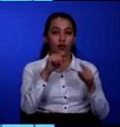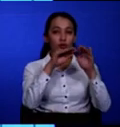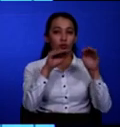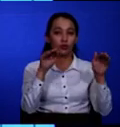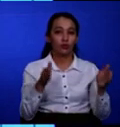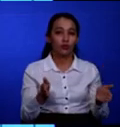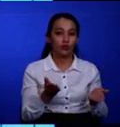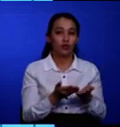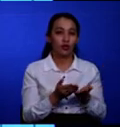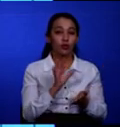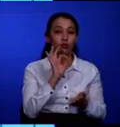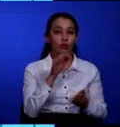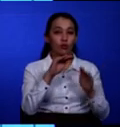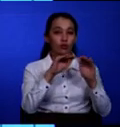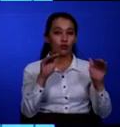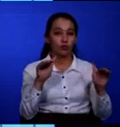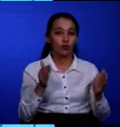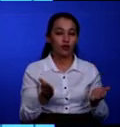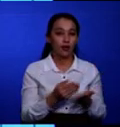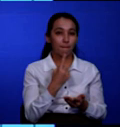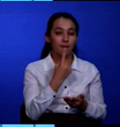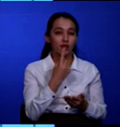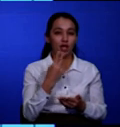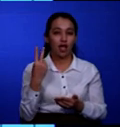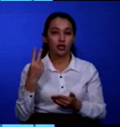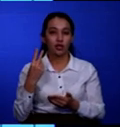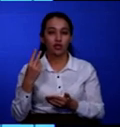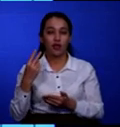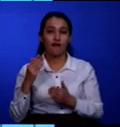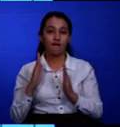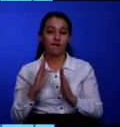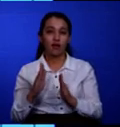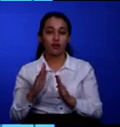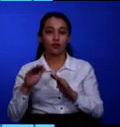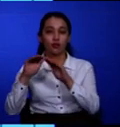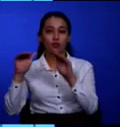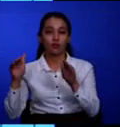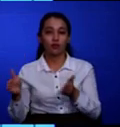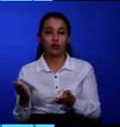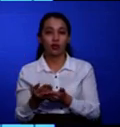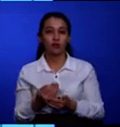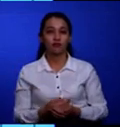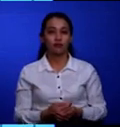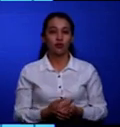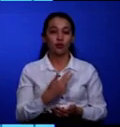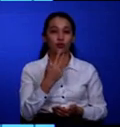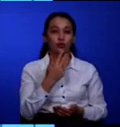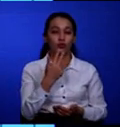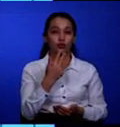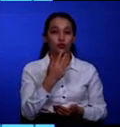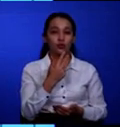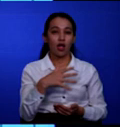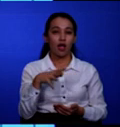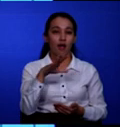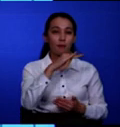burchak esa bitta. Keyingi shaklimiz. Buni hamma bilsa kerak, bu shaklimiz hamma